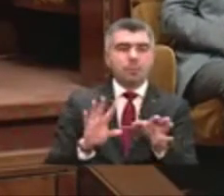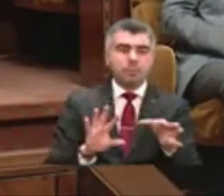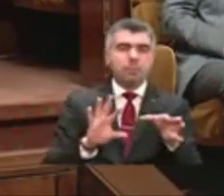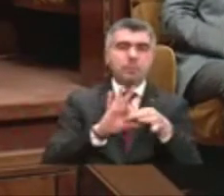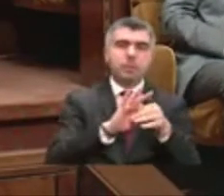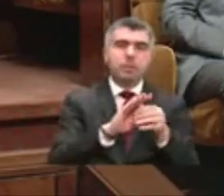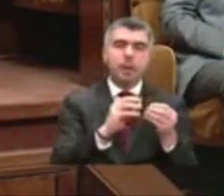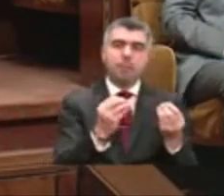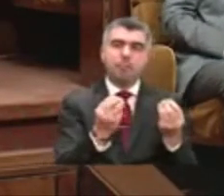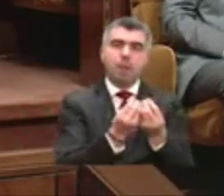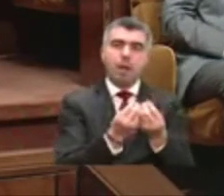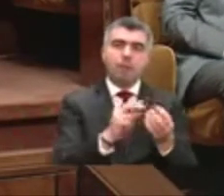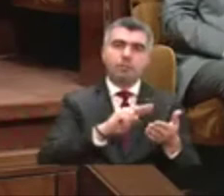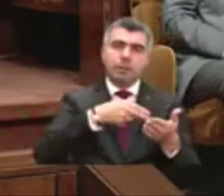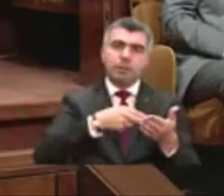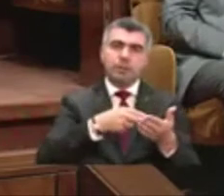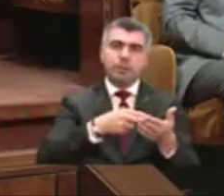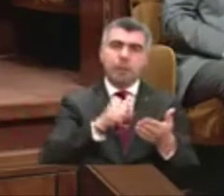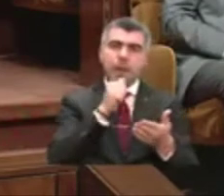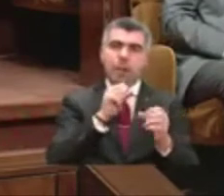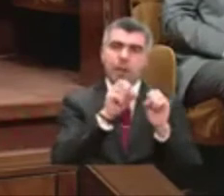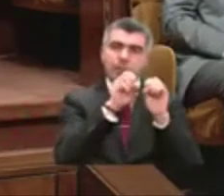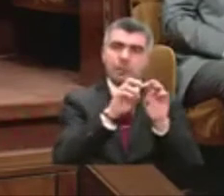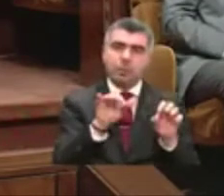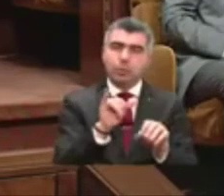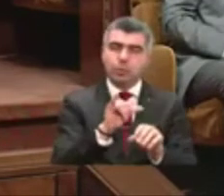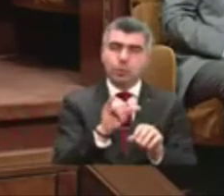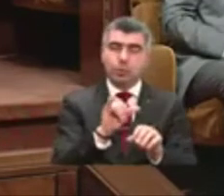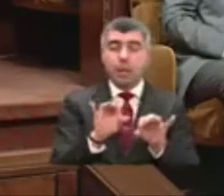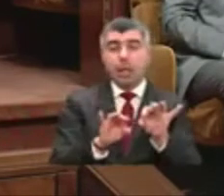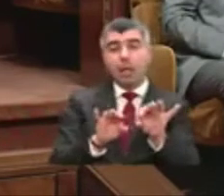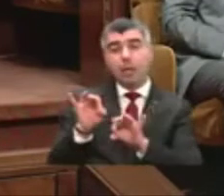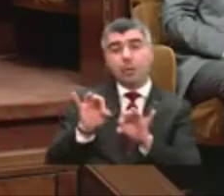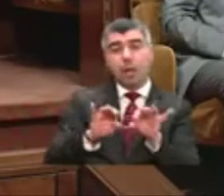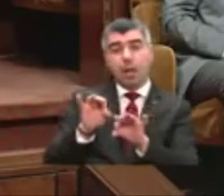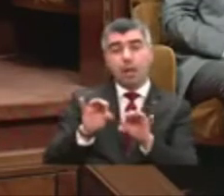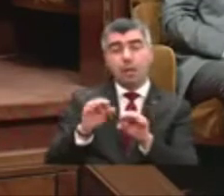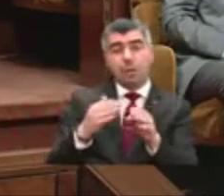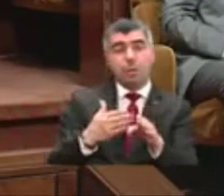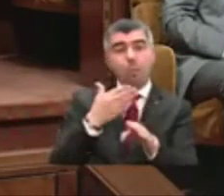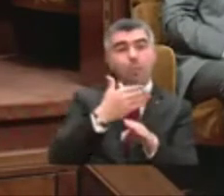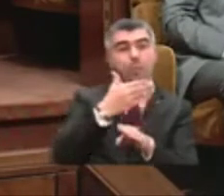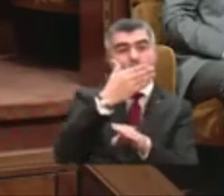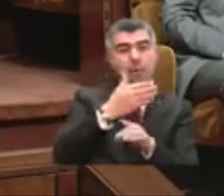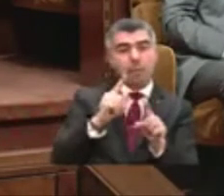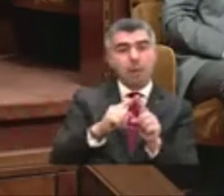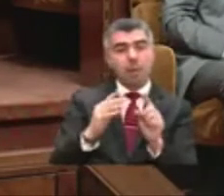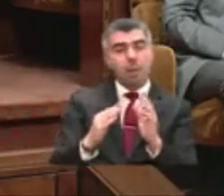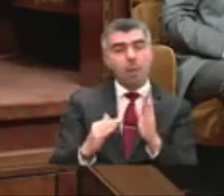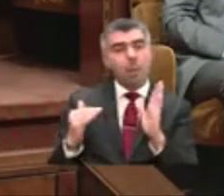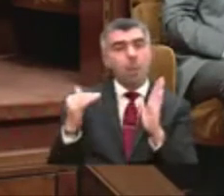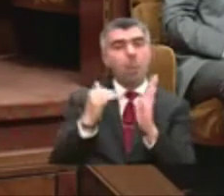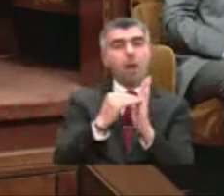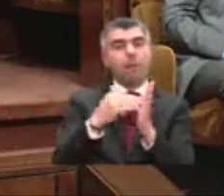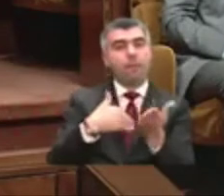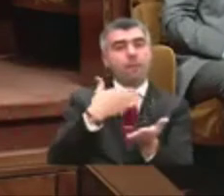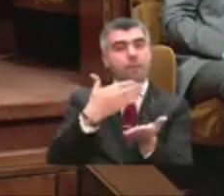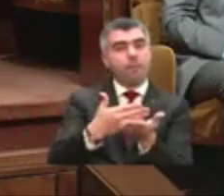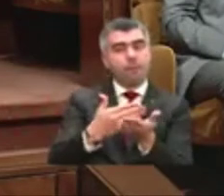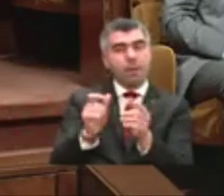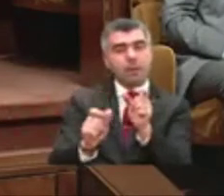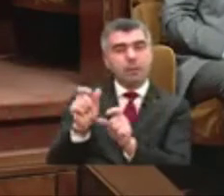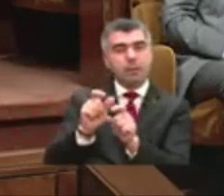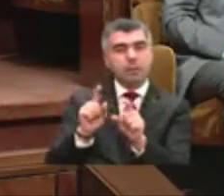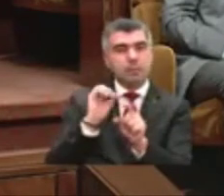الخاصة بتزويد الماء؟ ما هي الإجراءات التي تعتزمون القيام بها من أجل وضع حد لاستهلاك المفرط للماء